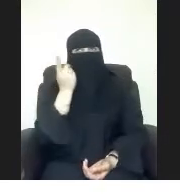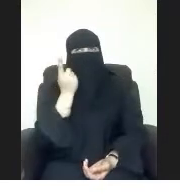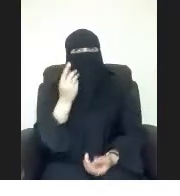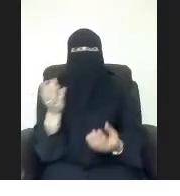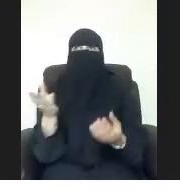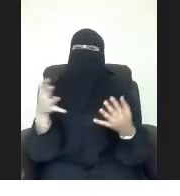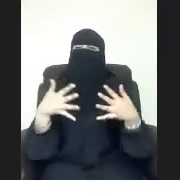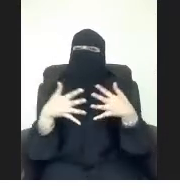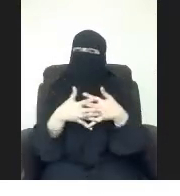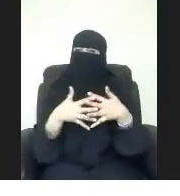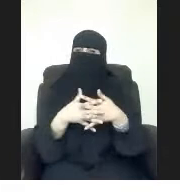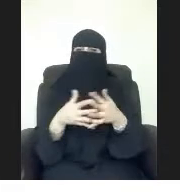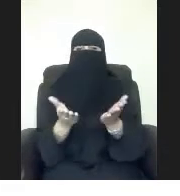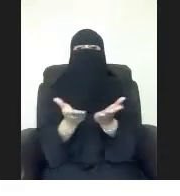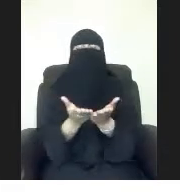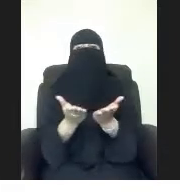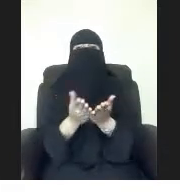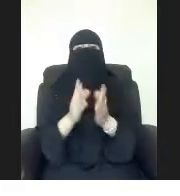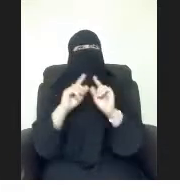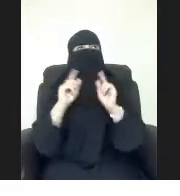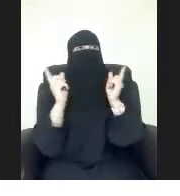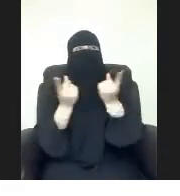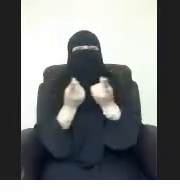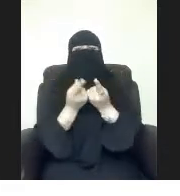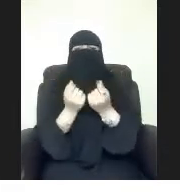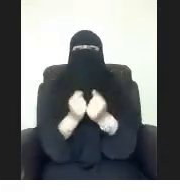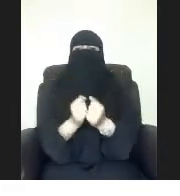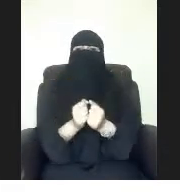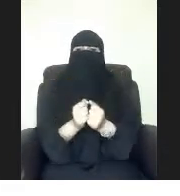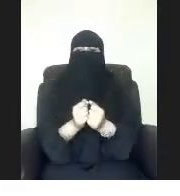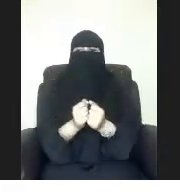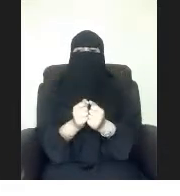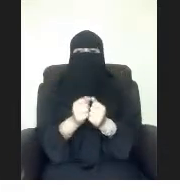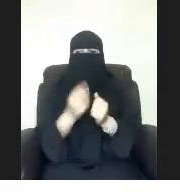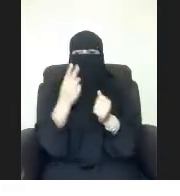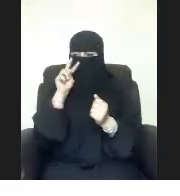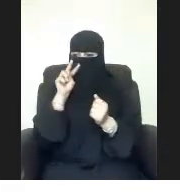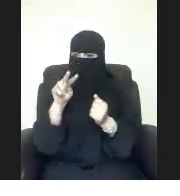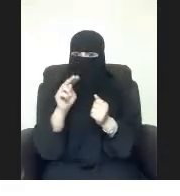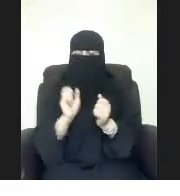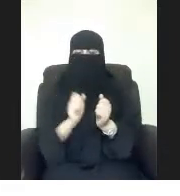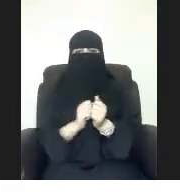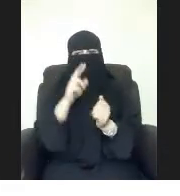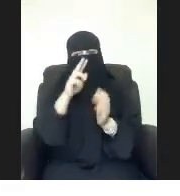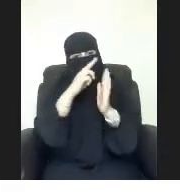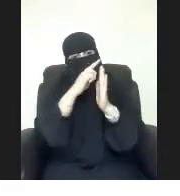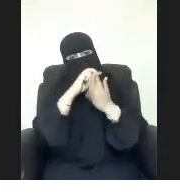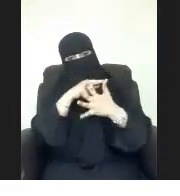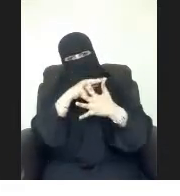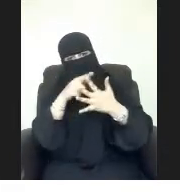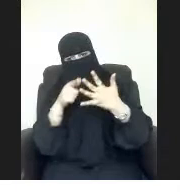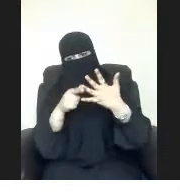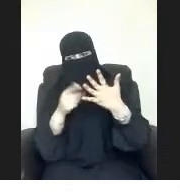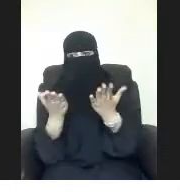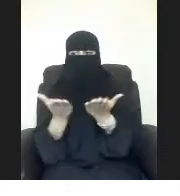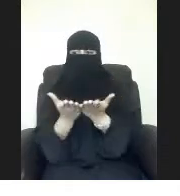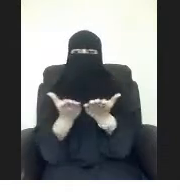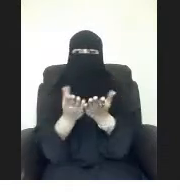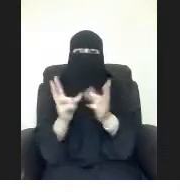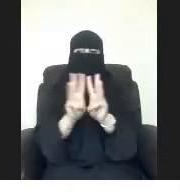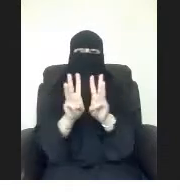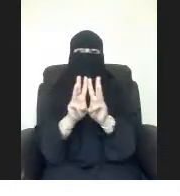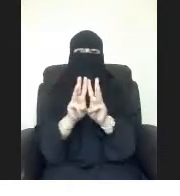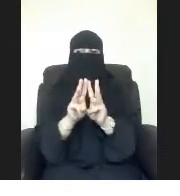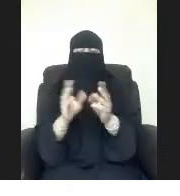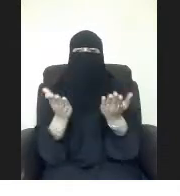برنامج كامل. بناء على هذه المصطلحات أيضا لدينا مدرسة إلكترونية، مدرسة افتراضية، مدرسة عبر الإنترنت،